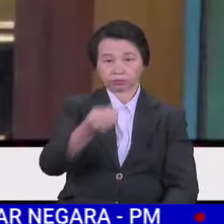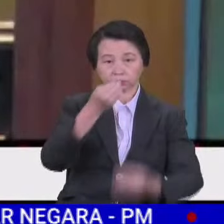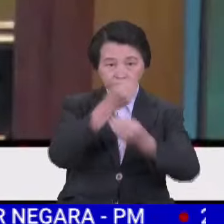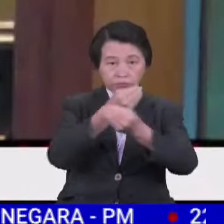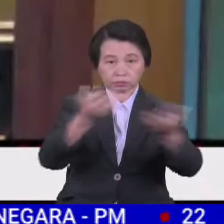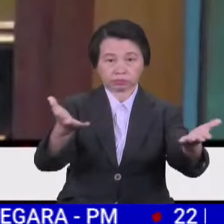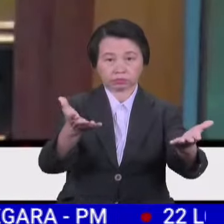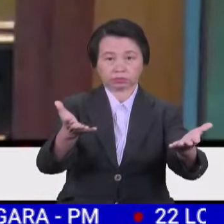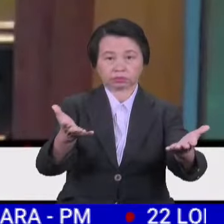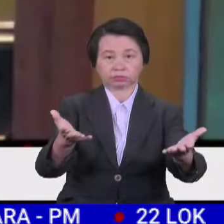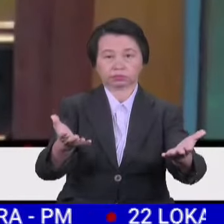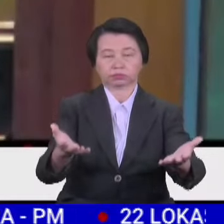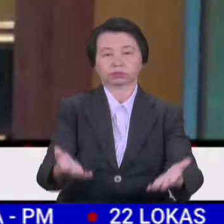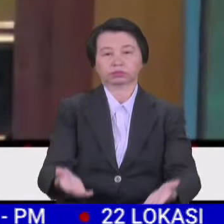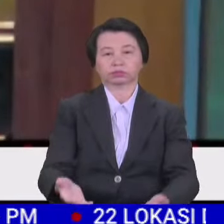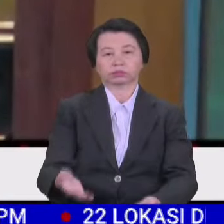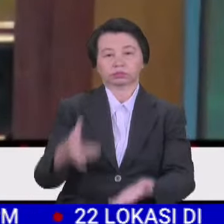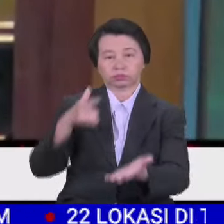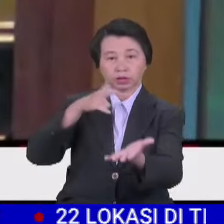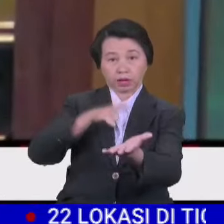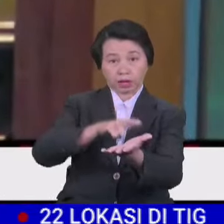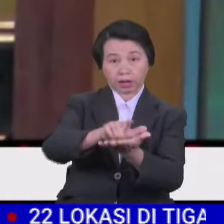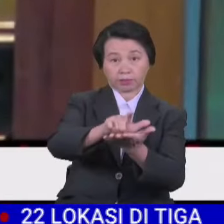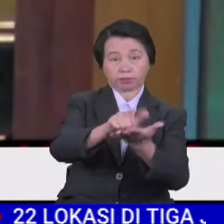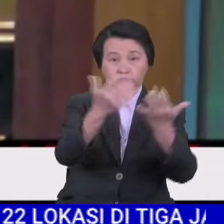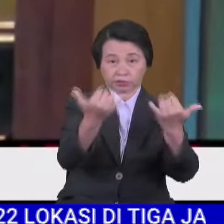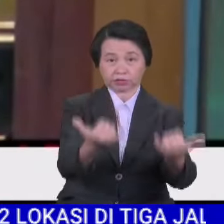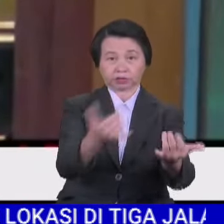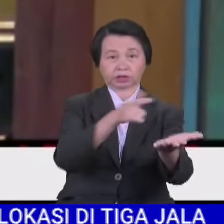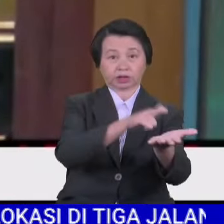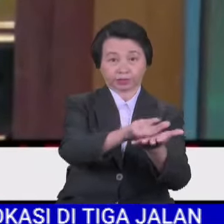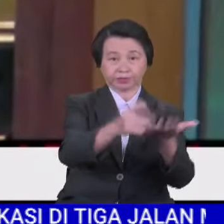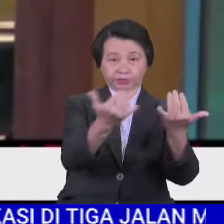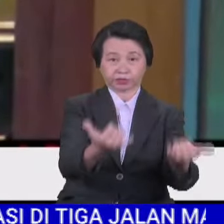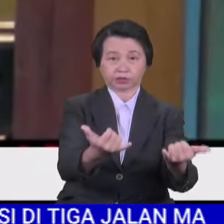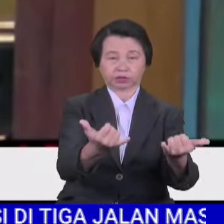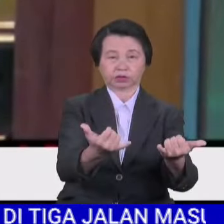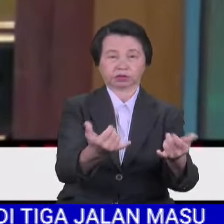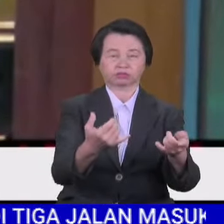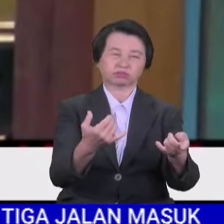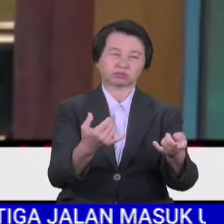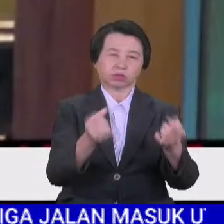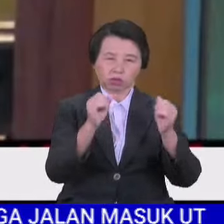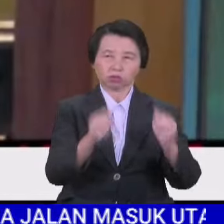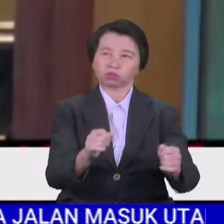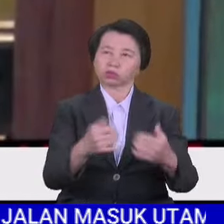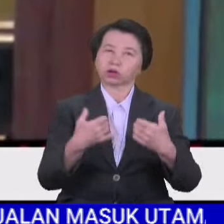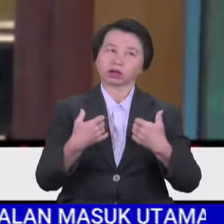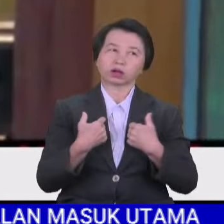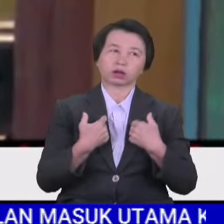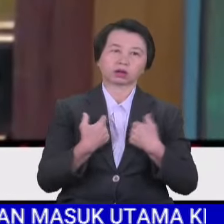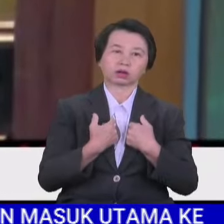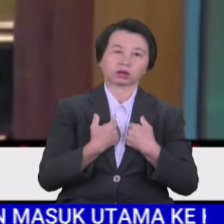bahwa epot Yang ada sekarang ini hanya dapat menampung